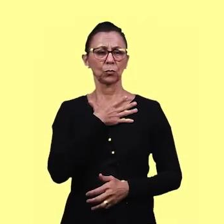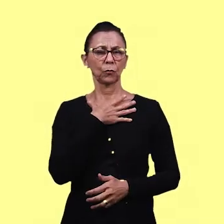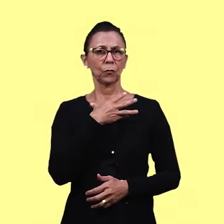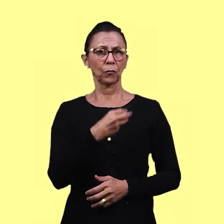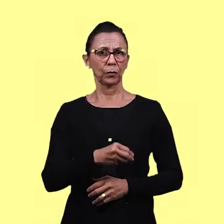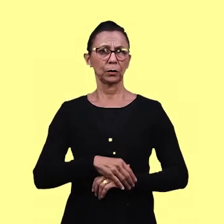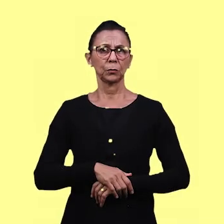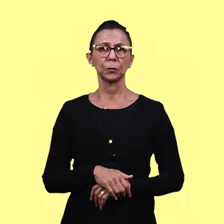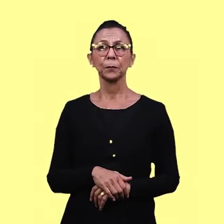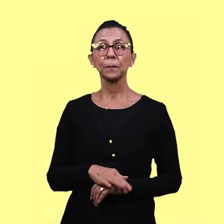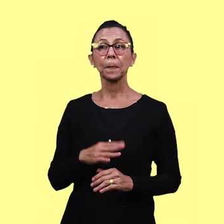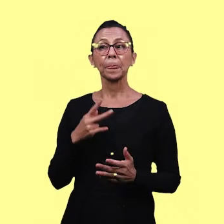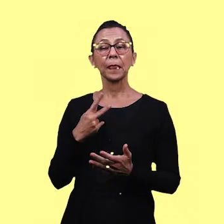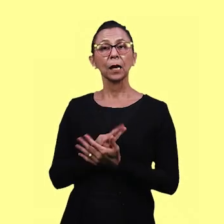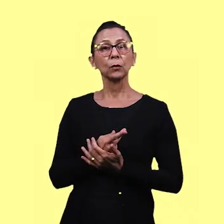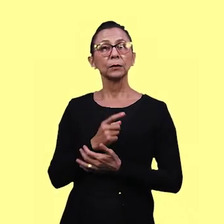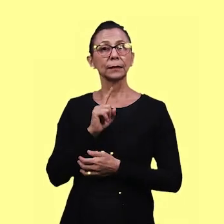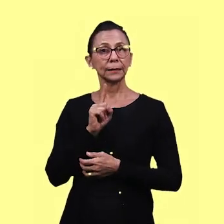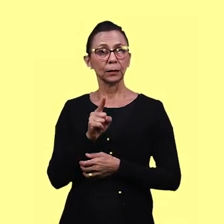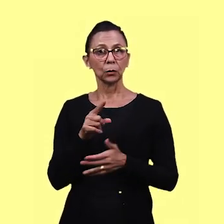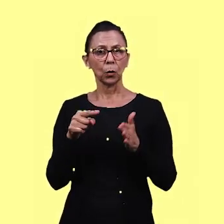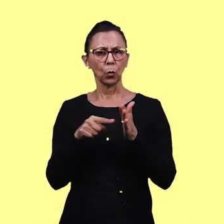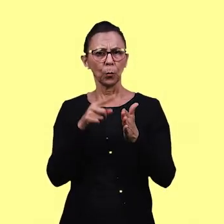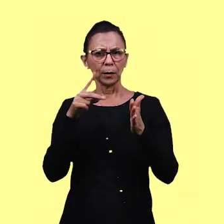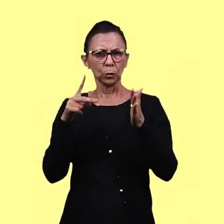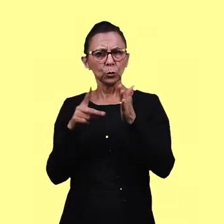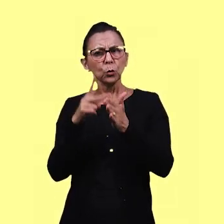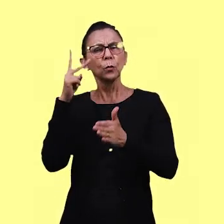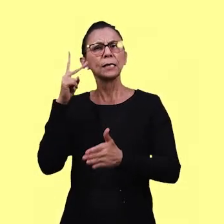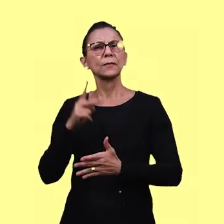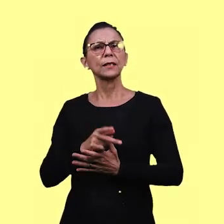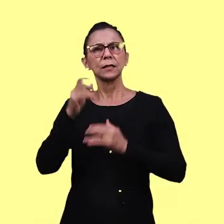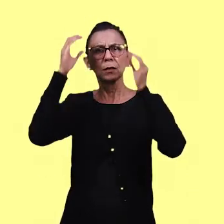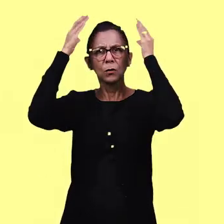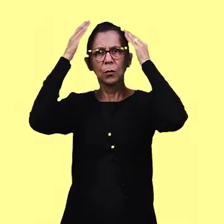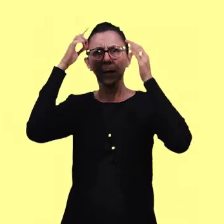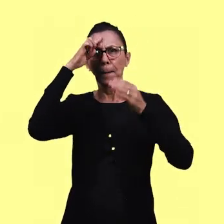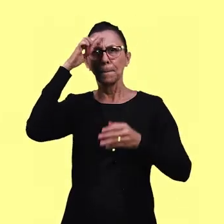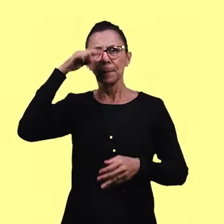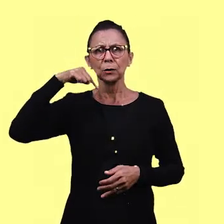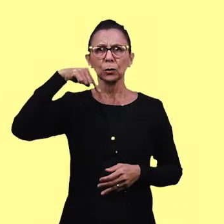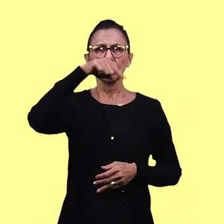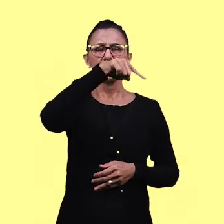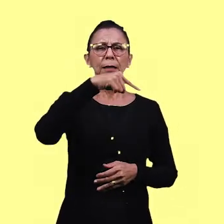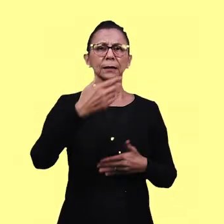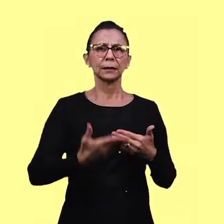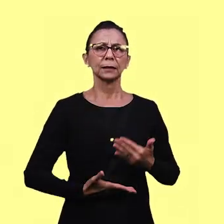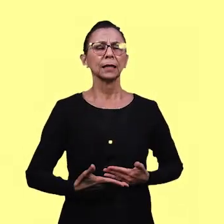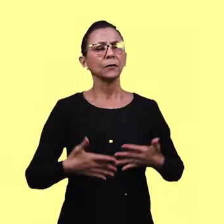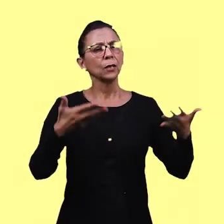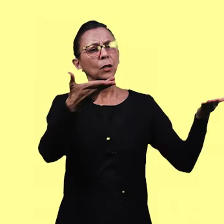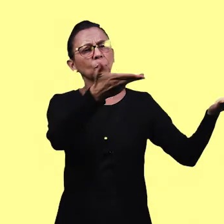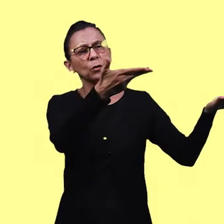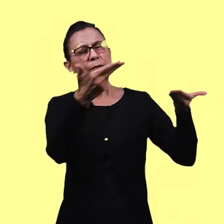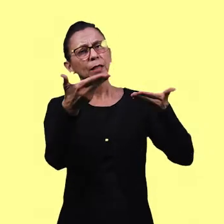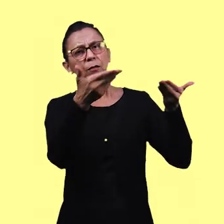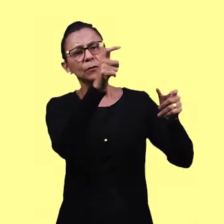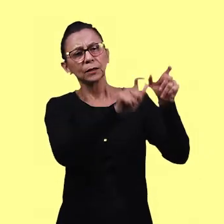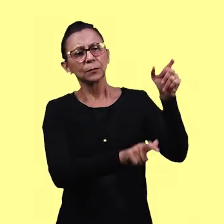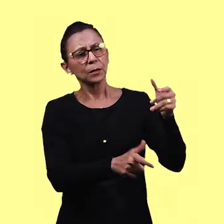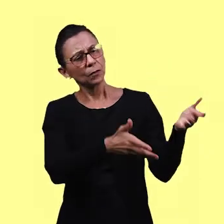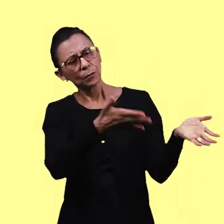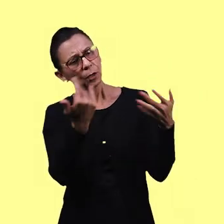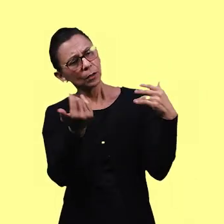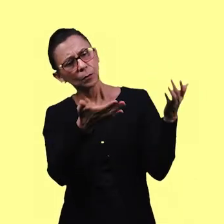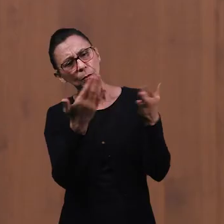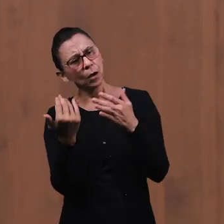serviteurs appeler des invités. Cela s'est passé deux fois. Mais les personnes n'ont pas accepté l'invitation, n'ont